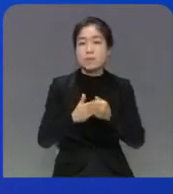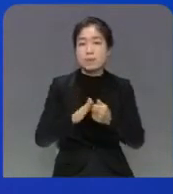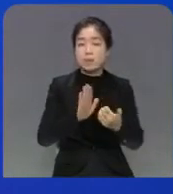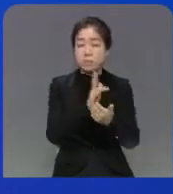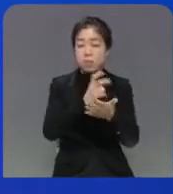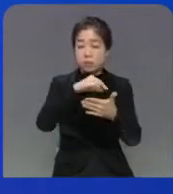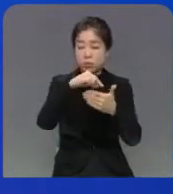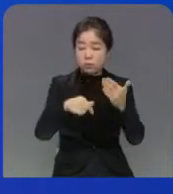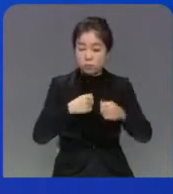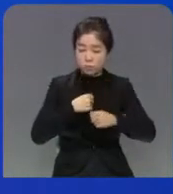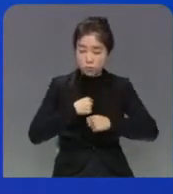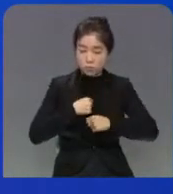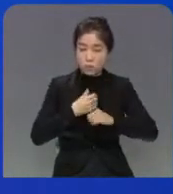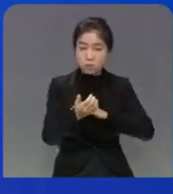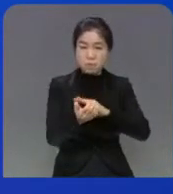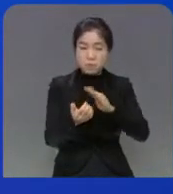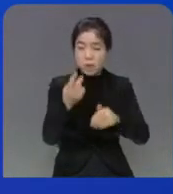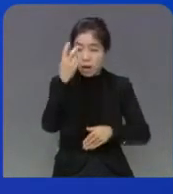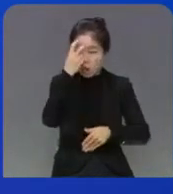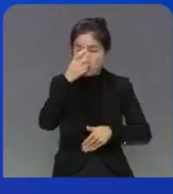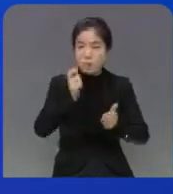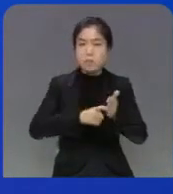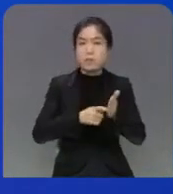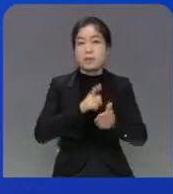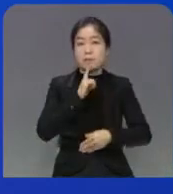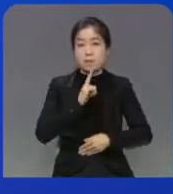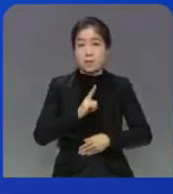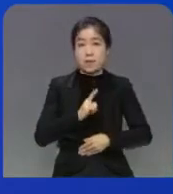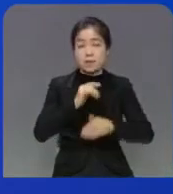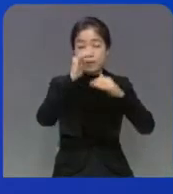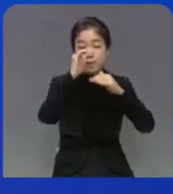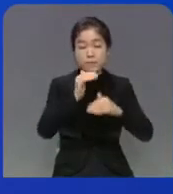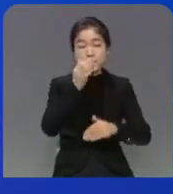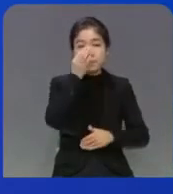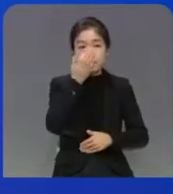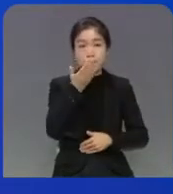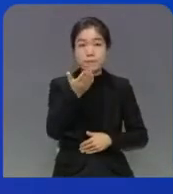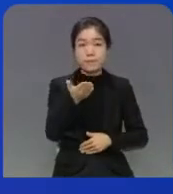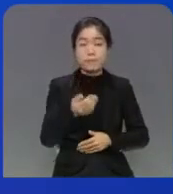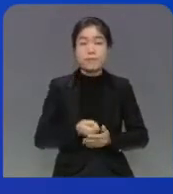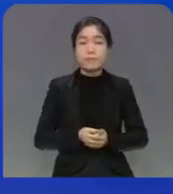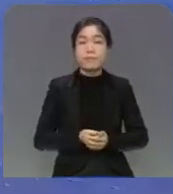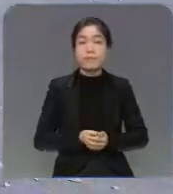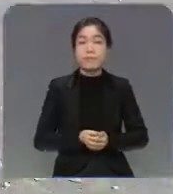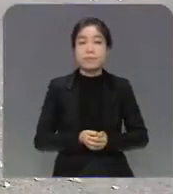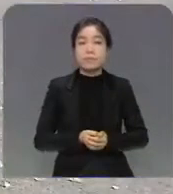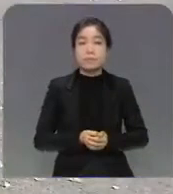방역수칙 준수와 함께 선제적 검사가 시급하다는 지적입니다. 최성현 기자입니다.